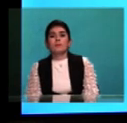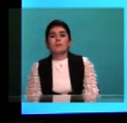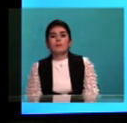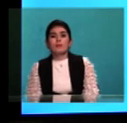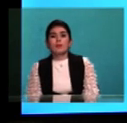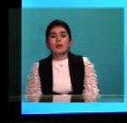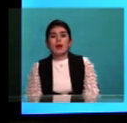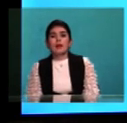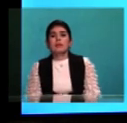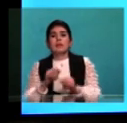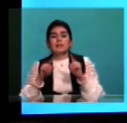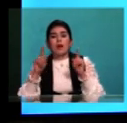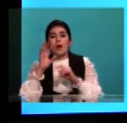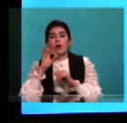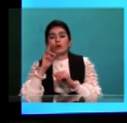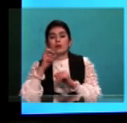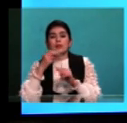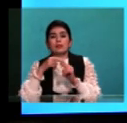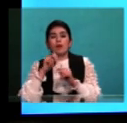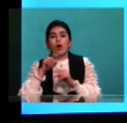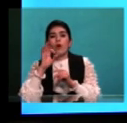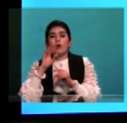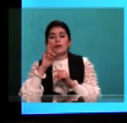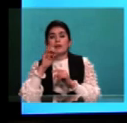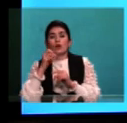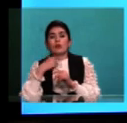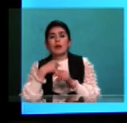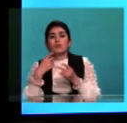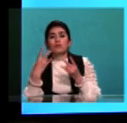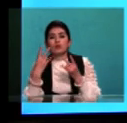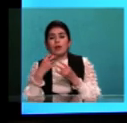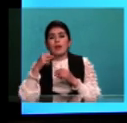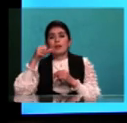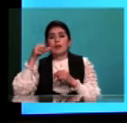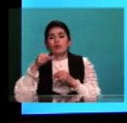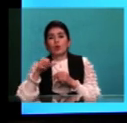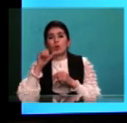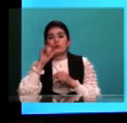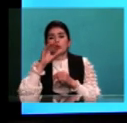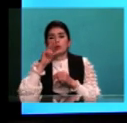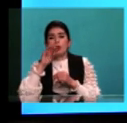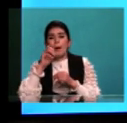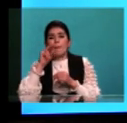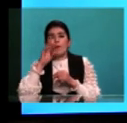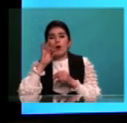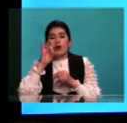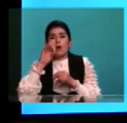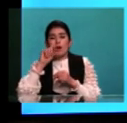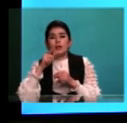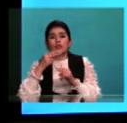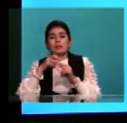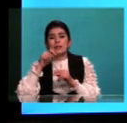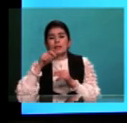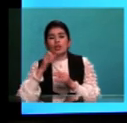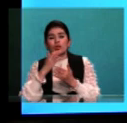Появляется диалоговое окно. В этом диалоговом окне нам необходимо нажать «Установить пароль». Здесь